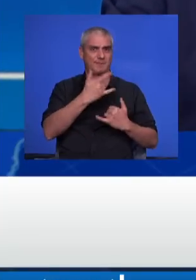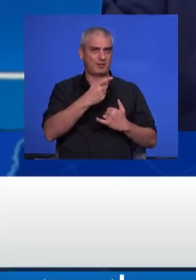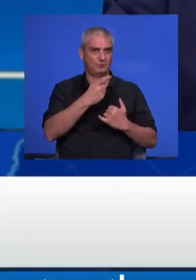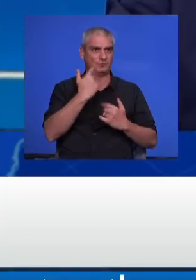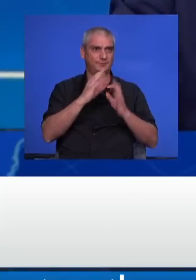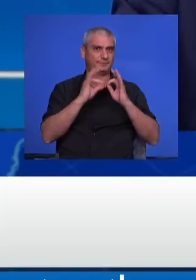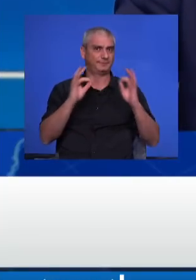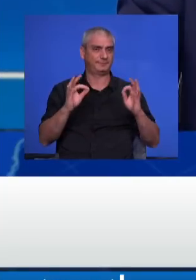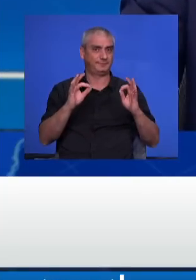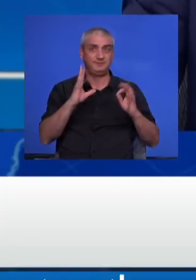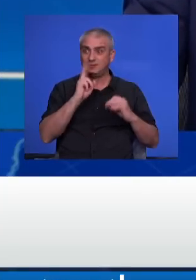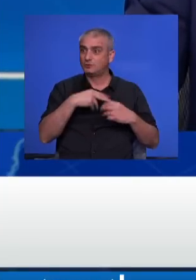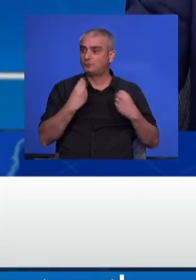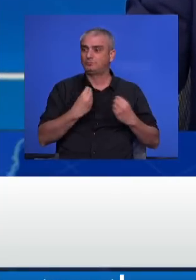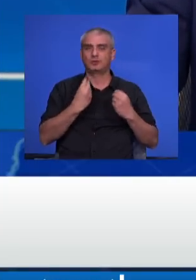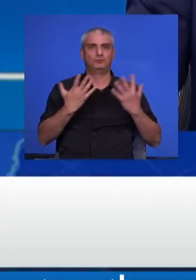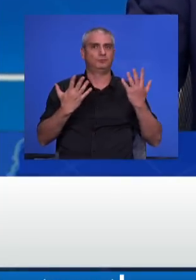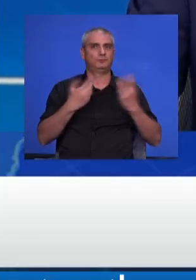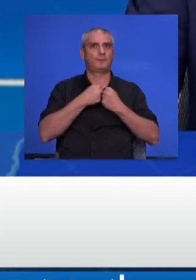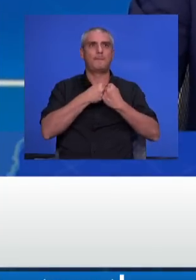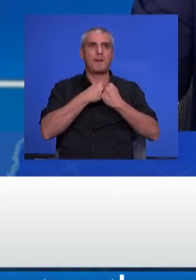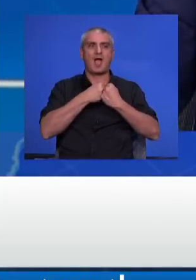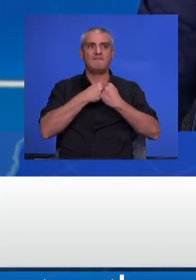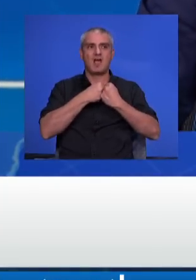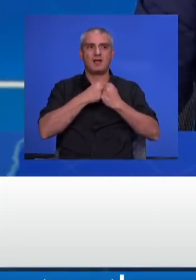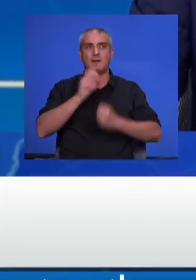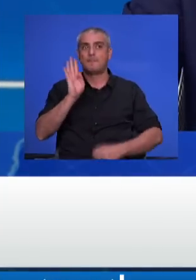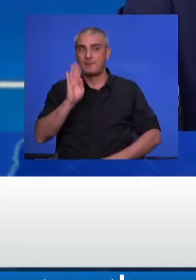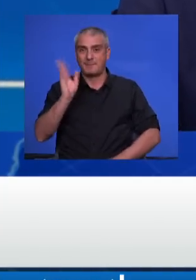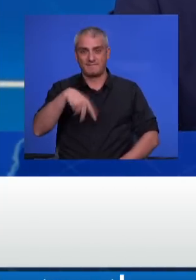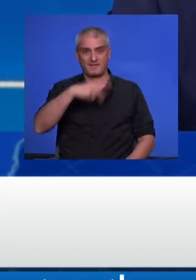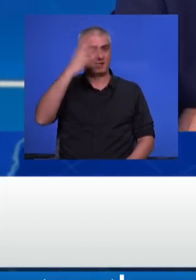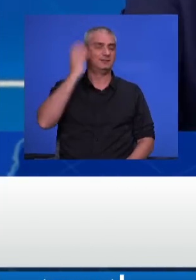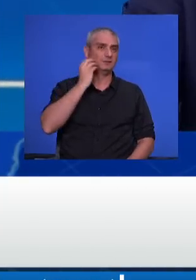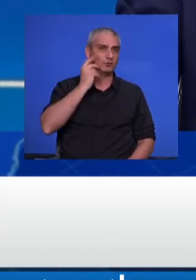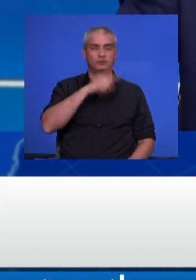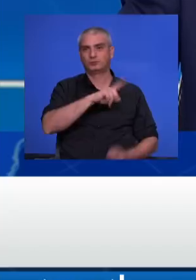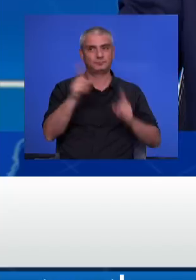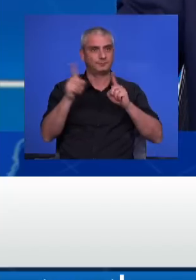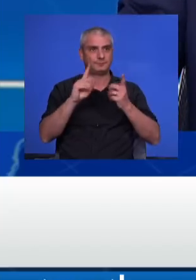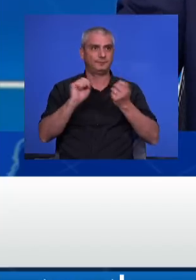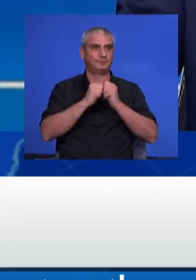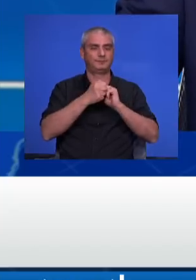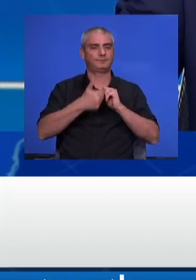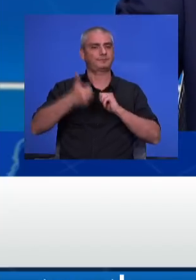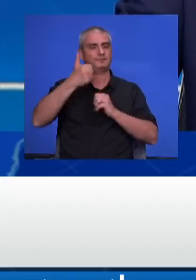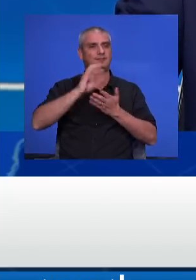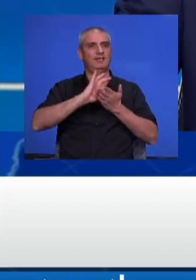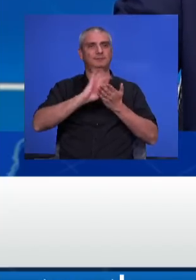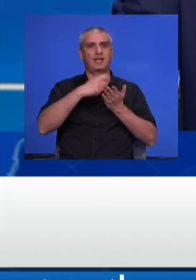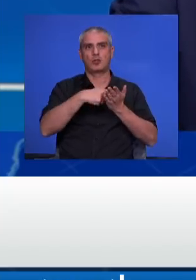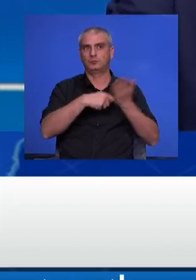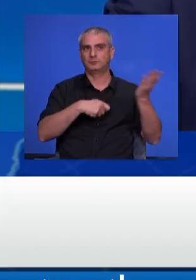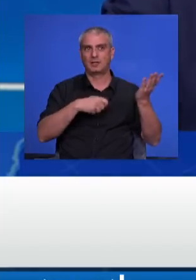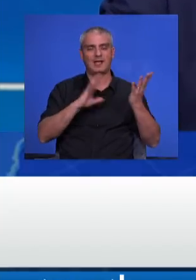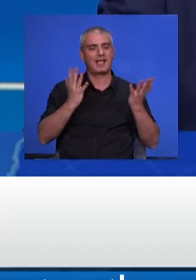בהתחלה, האם יש איזשהו מאבק בין נתניהו לבין סמוטריץ', בין סמוטריץ' ונתניהו לבין בחירי האוצר לגבי